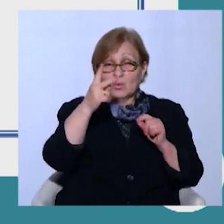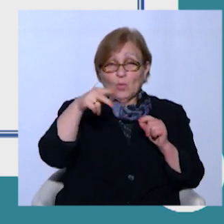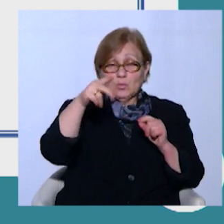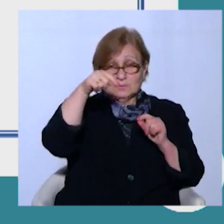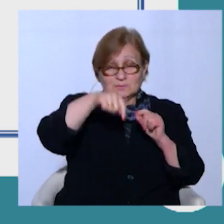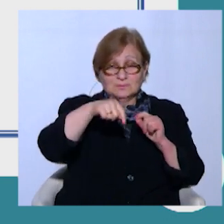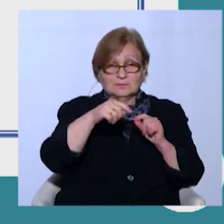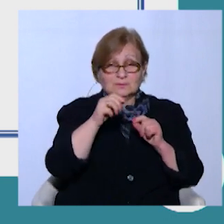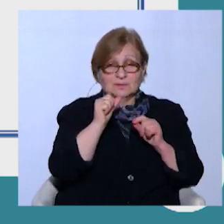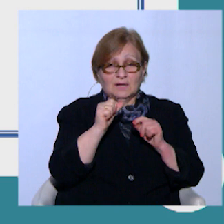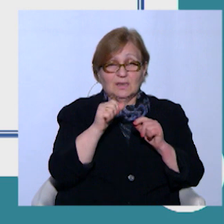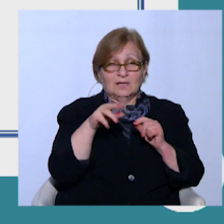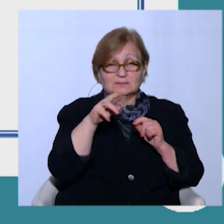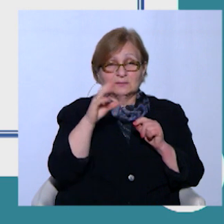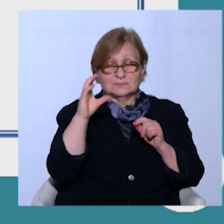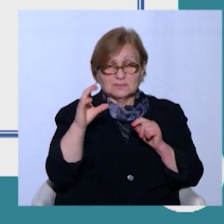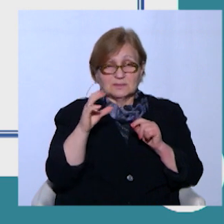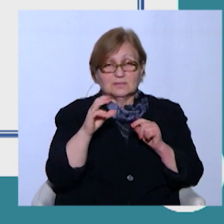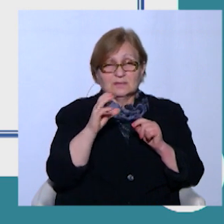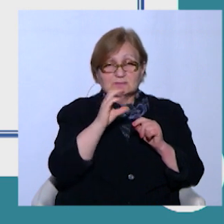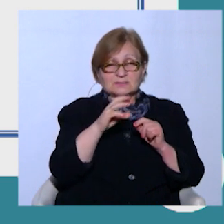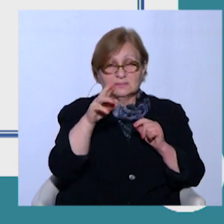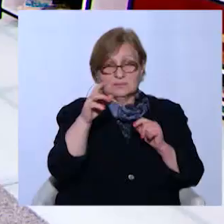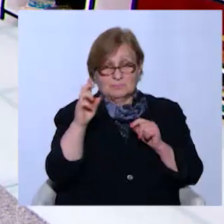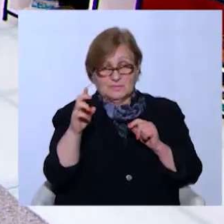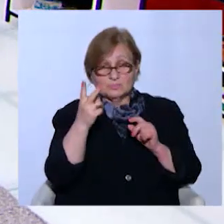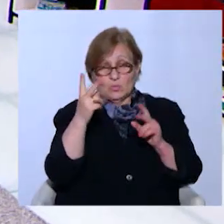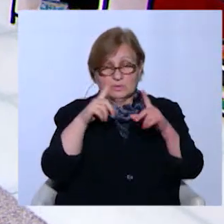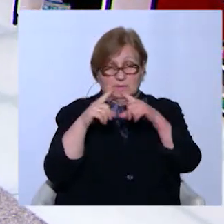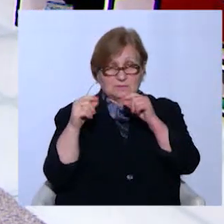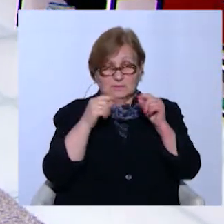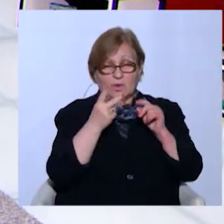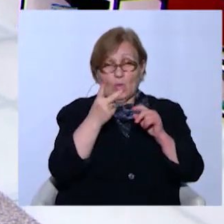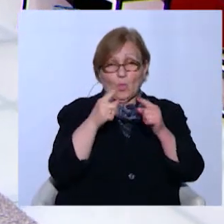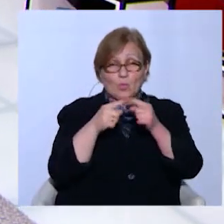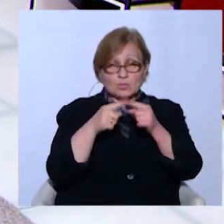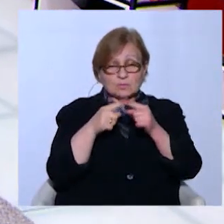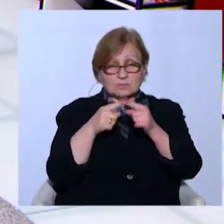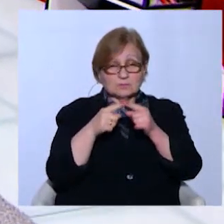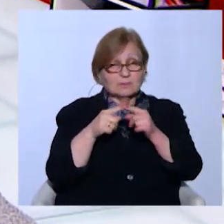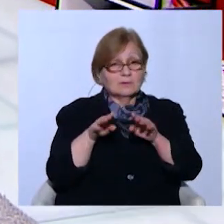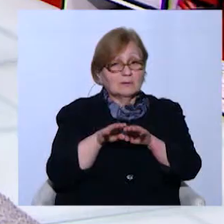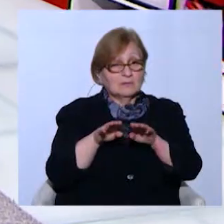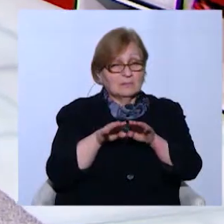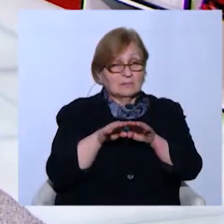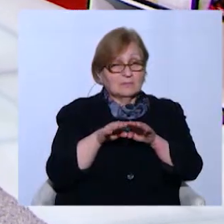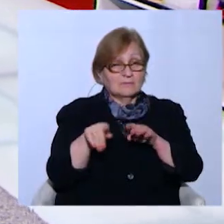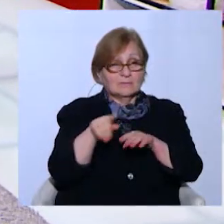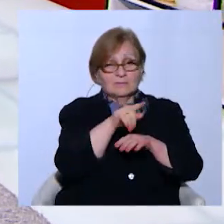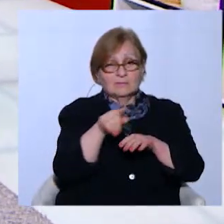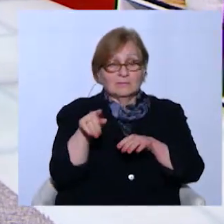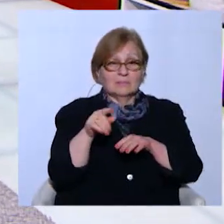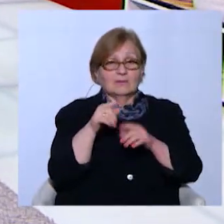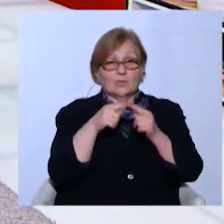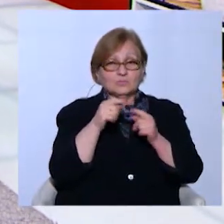სამკუთხედს ADC-ს და სამკუთხედ CDB-ს ორი კუთხე ტოლი აქვს. ერთი მართია შესაბამის კუთხე A